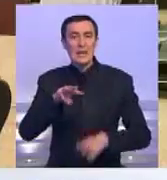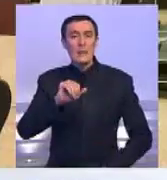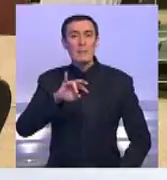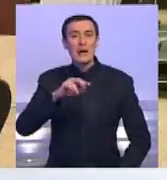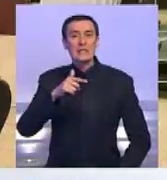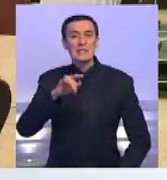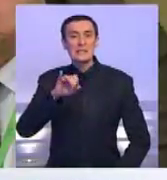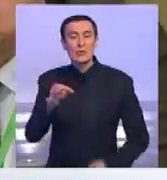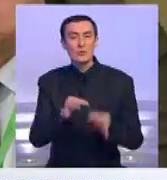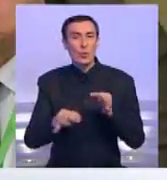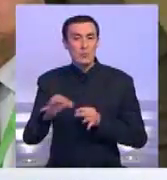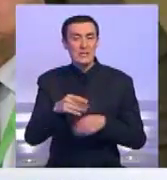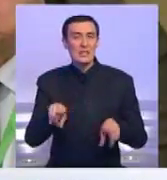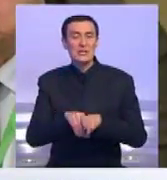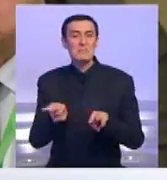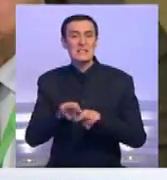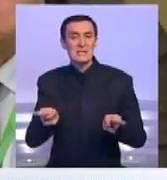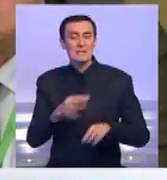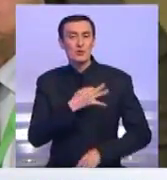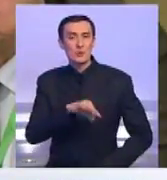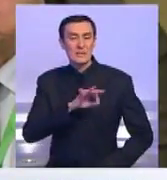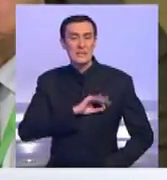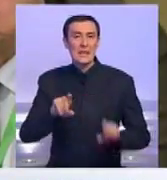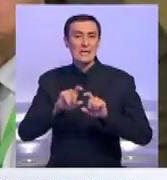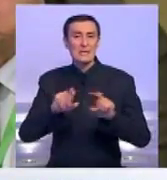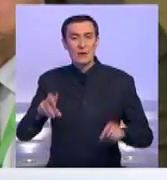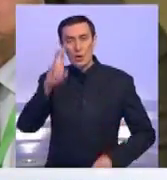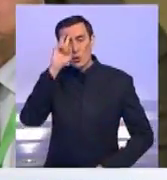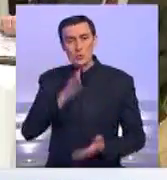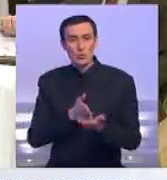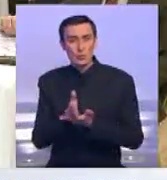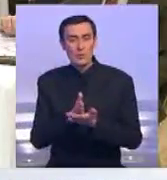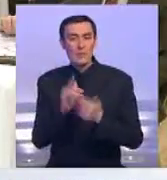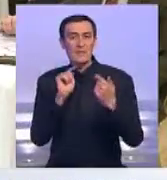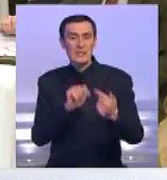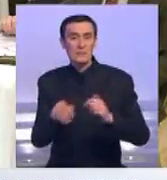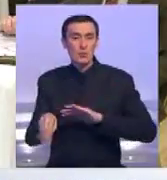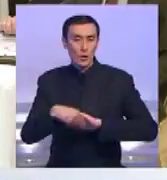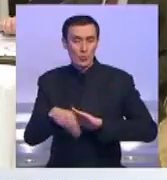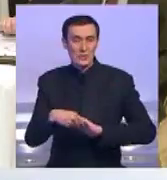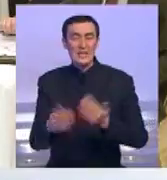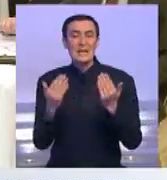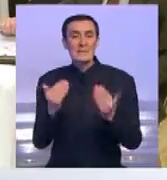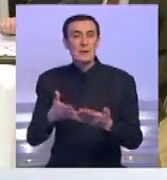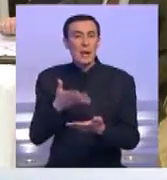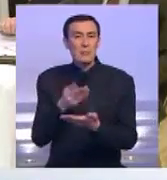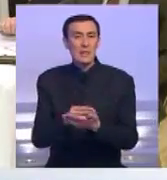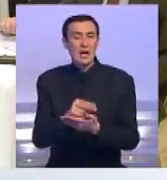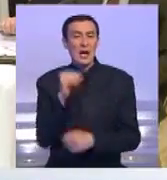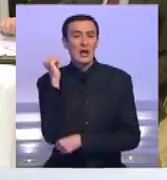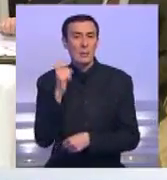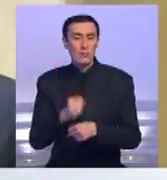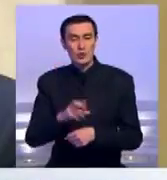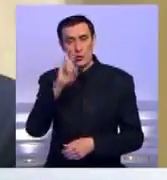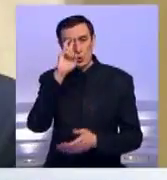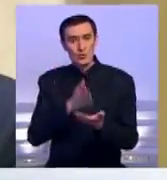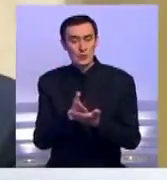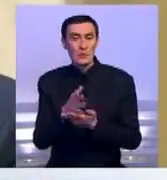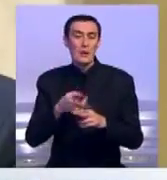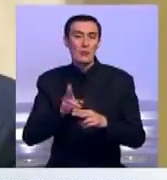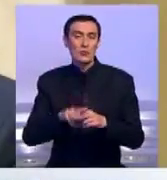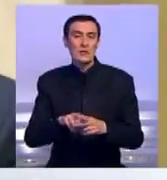а также в Министерстве юстиции и Агентстве по делам госслужбы и противодействию коррупции. Теперь оплата работников госучреждений